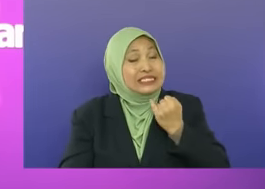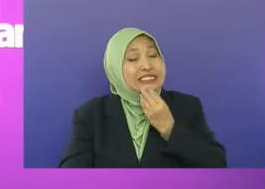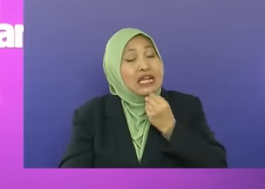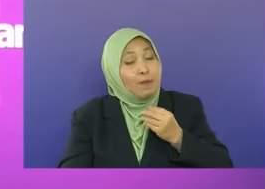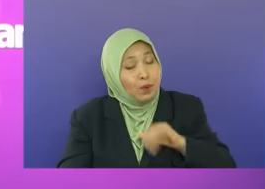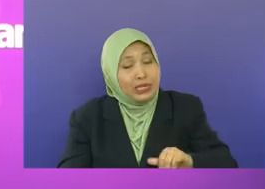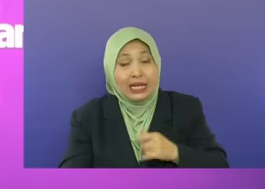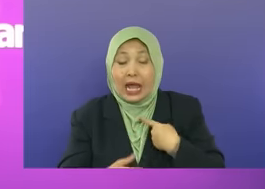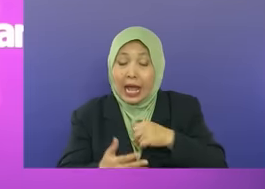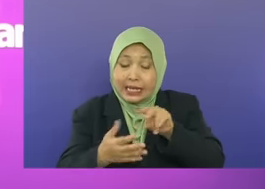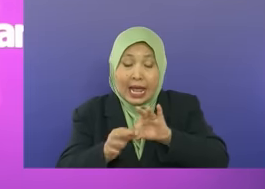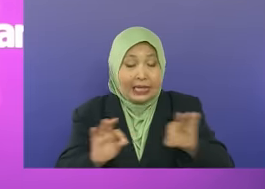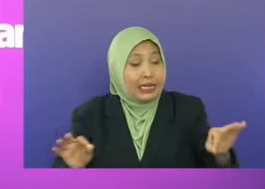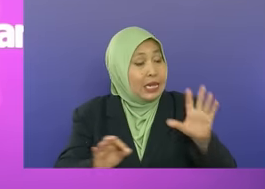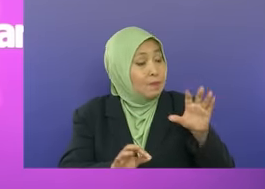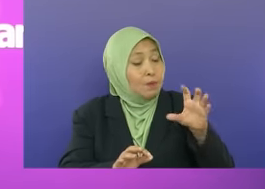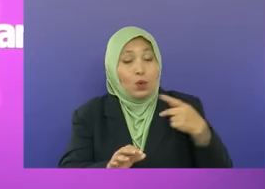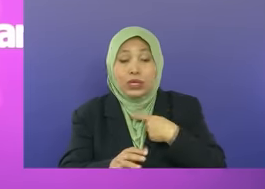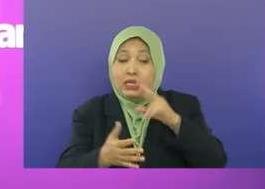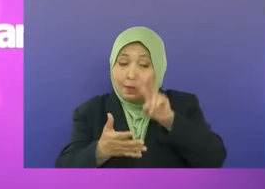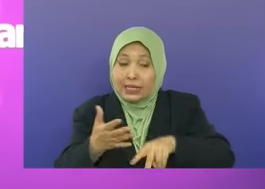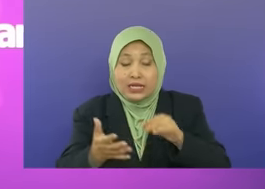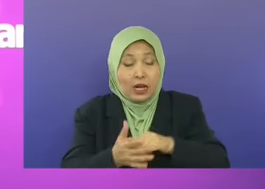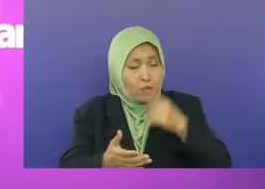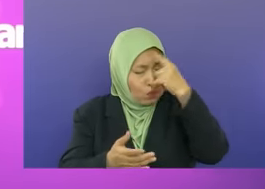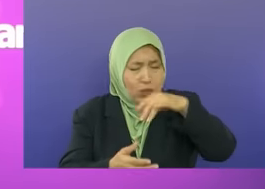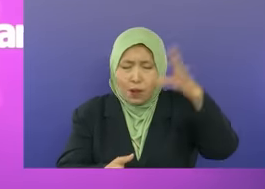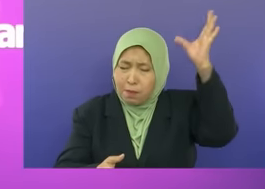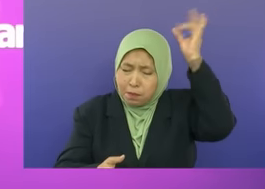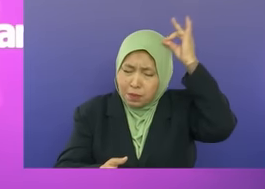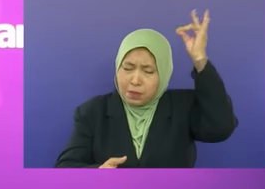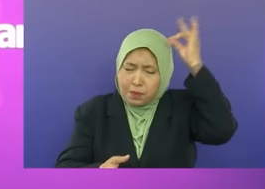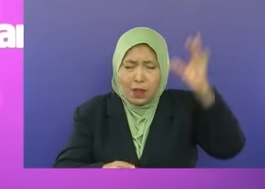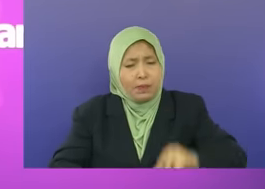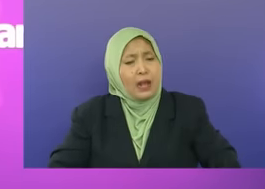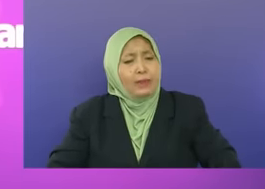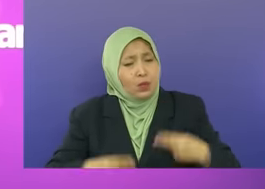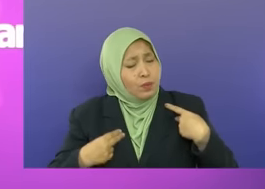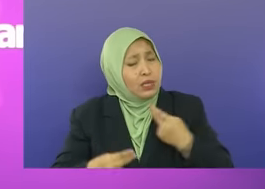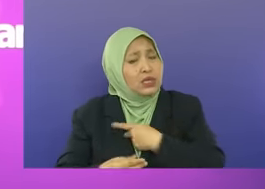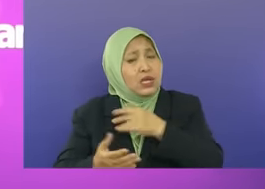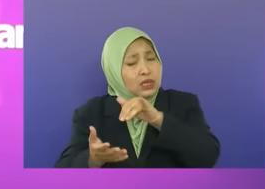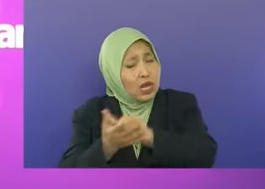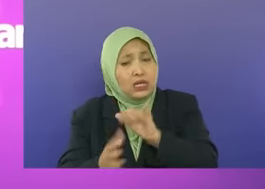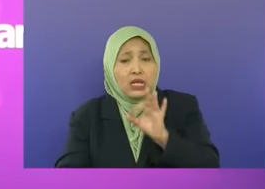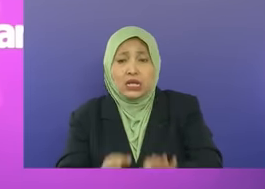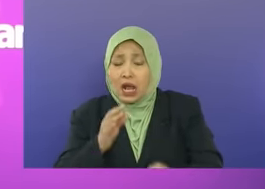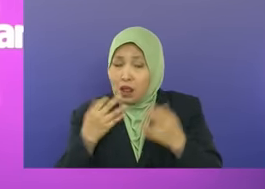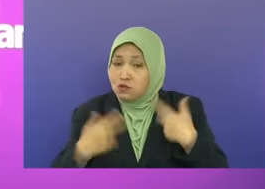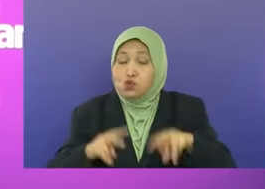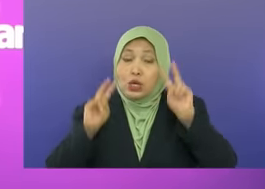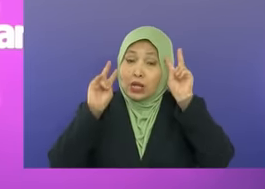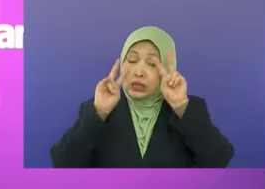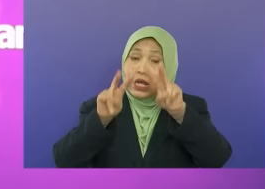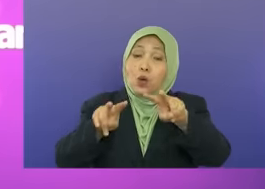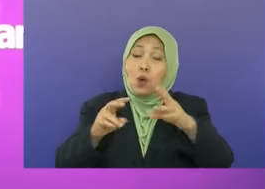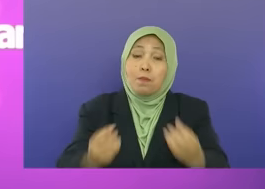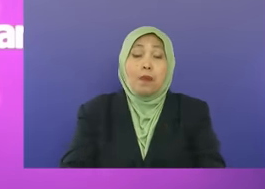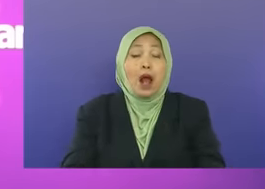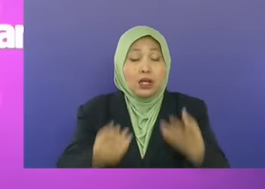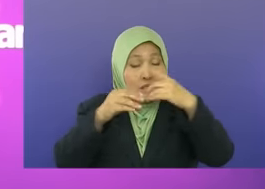sekali lagi untuk kita paksakan dalam hidup kita bahwa kalau udah tengok Banyak